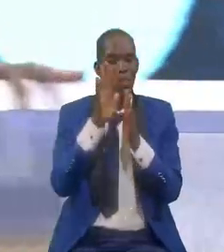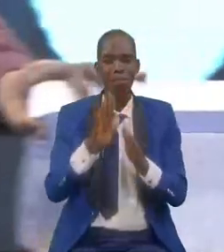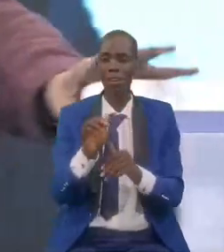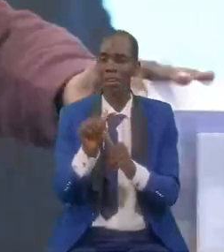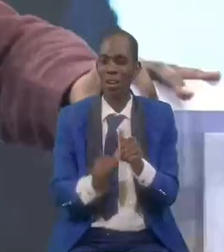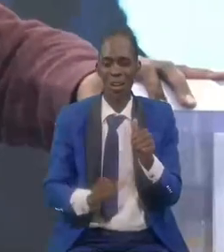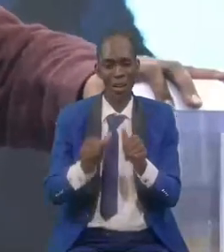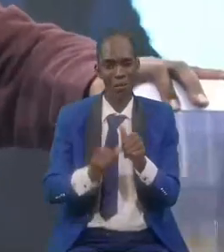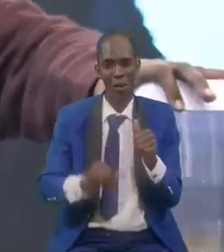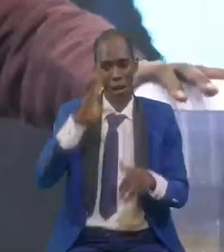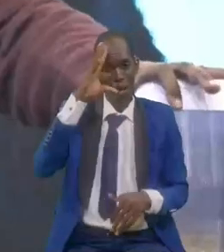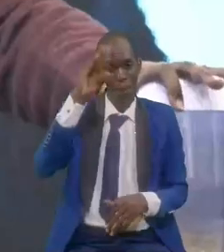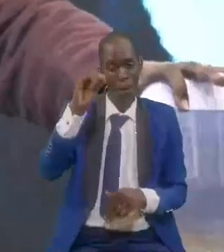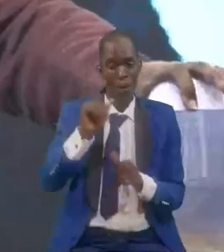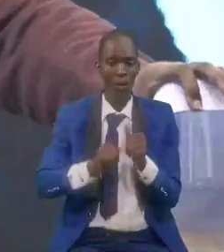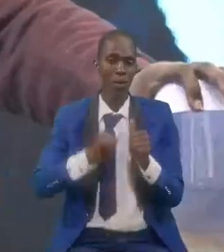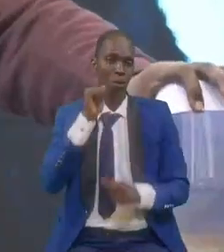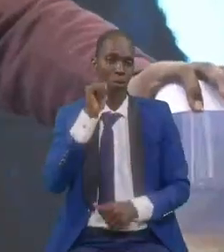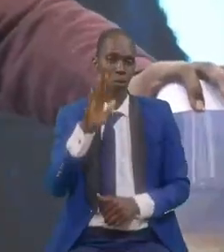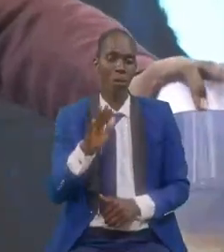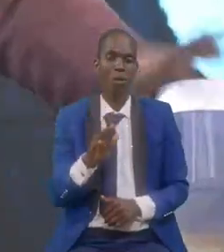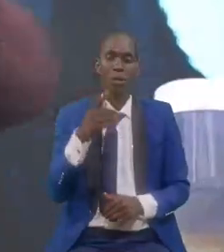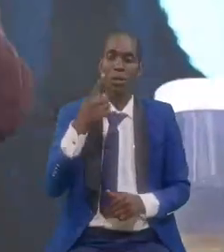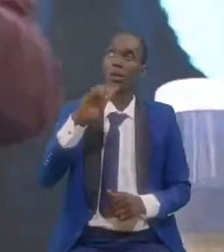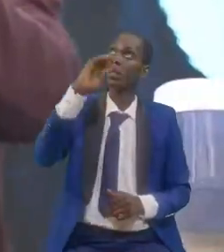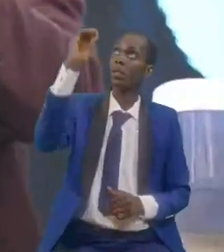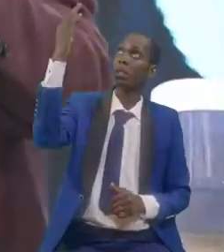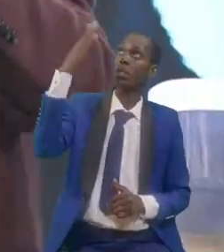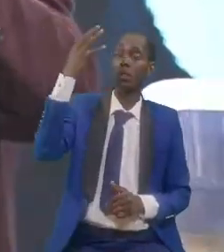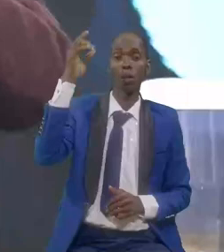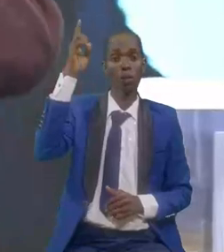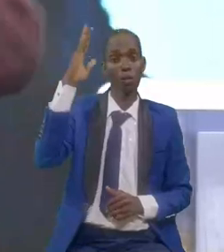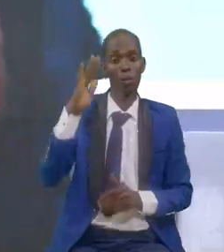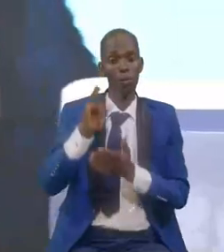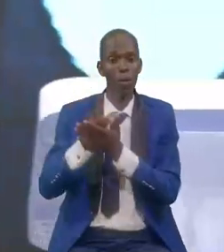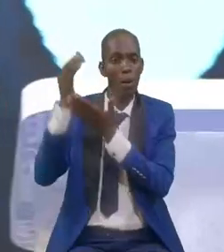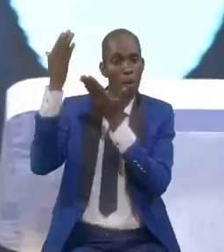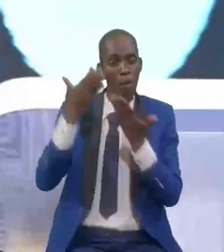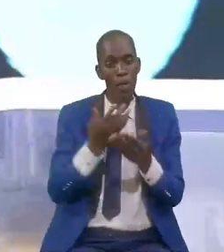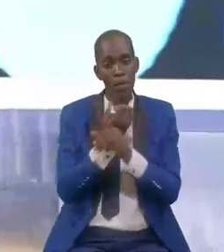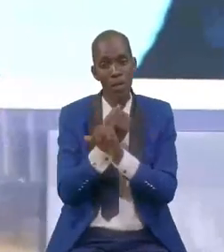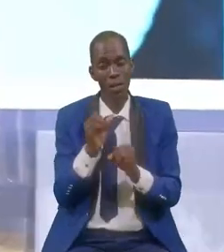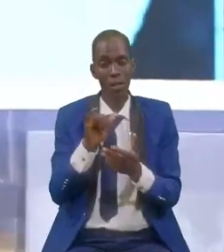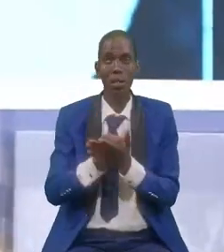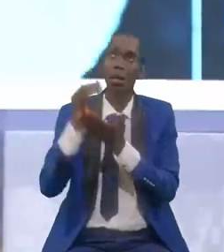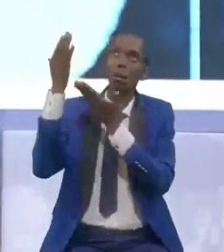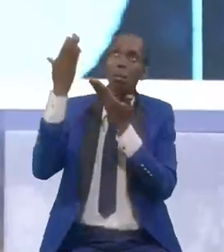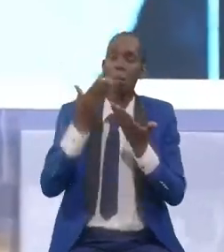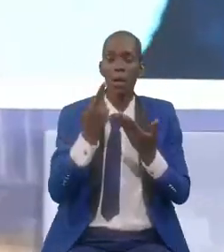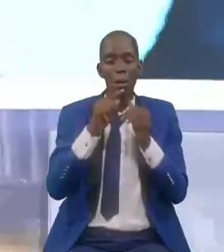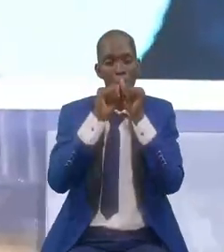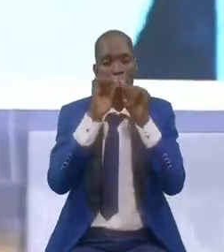tout homme, toute femme, la grâce de Dieu, source de salut, source de bénédiction